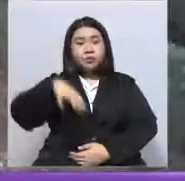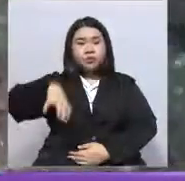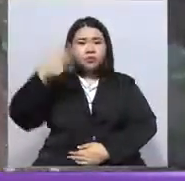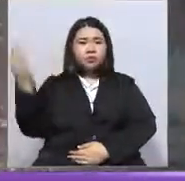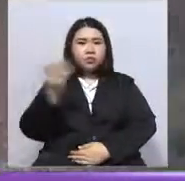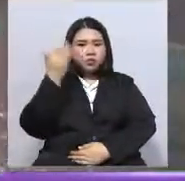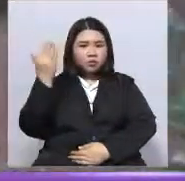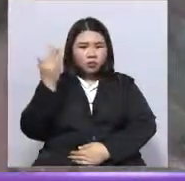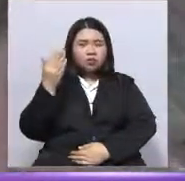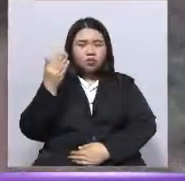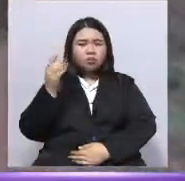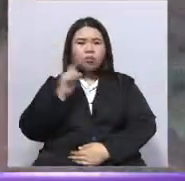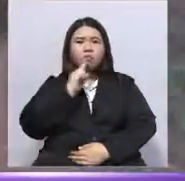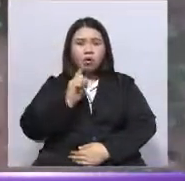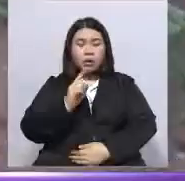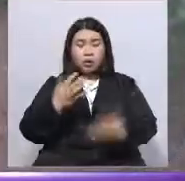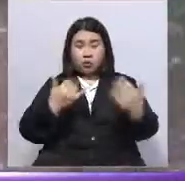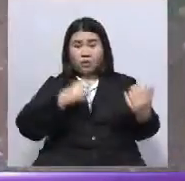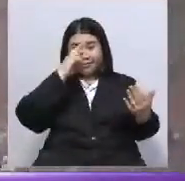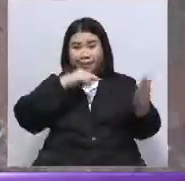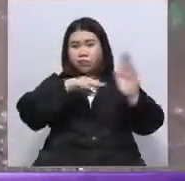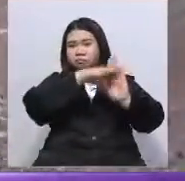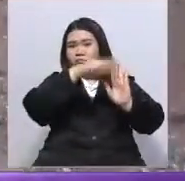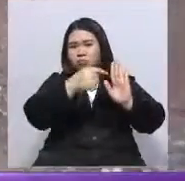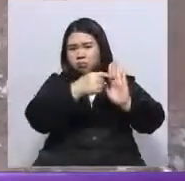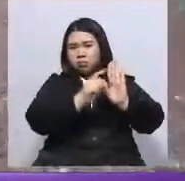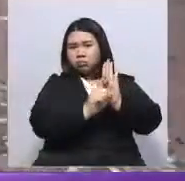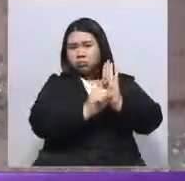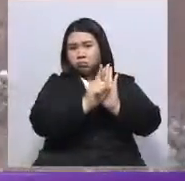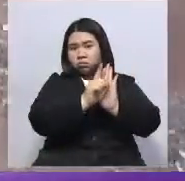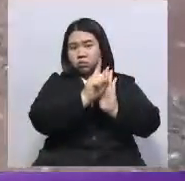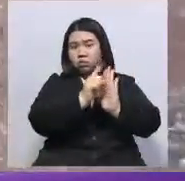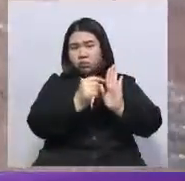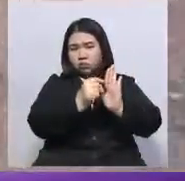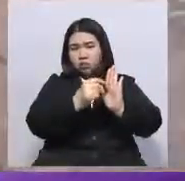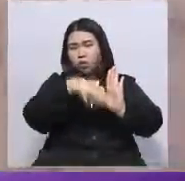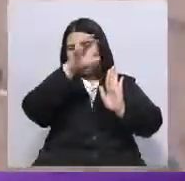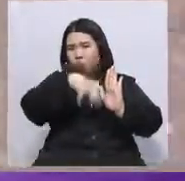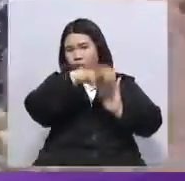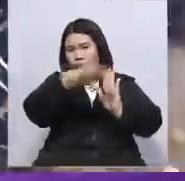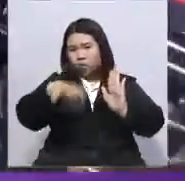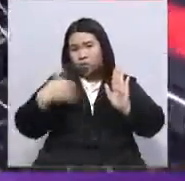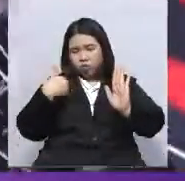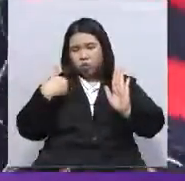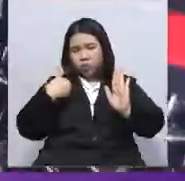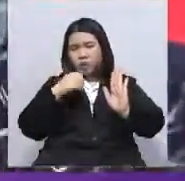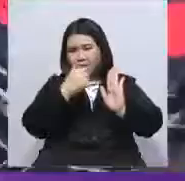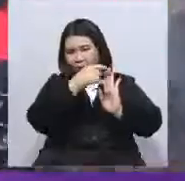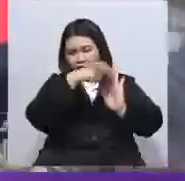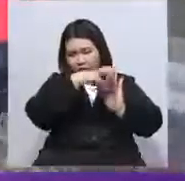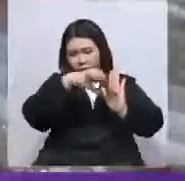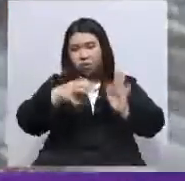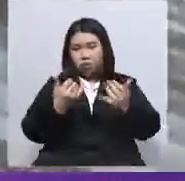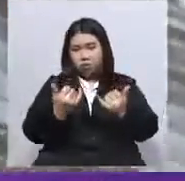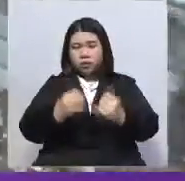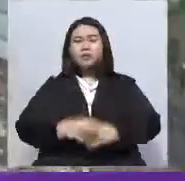ารายงานค่ะว่าช่วงนี้บริเวณประเทศไทยตอนบนจะมีอุณหภูมิสูงขึ้นและมีฝนฟ้าคะนองบางพื้นที่เกิดขึ้นในระย